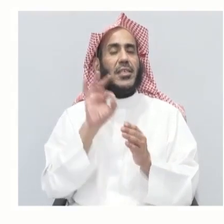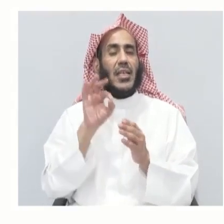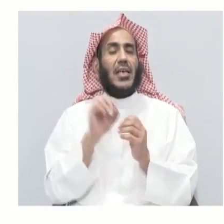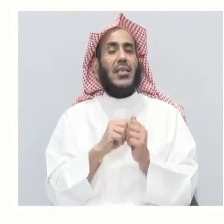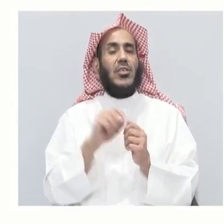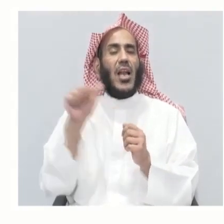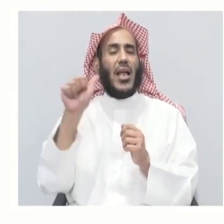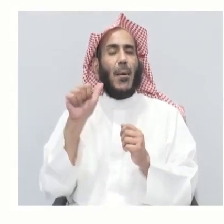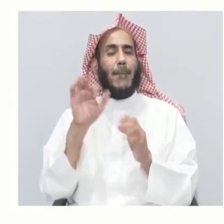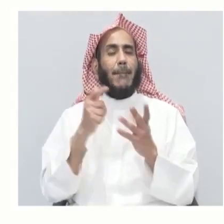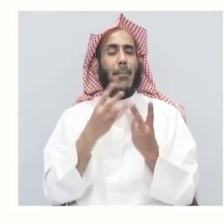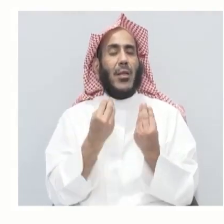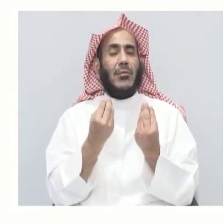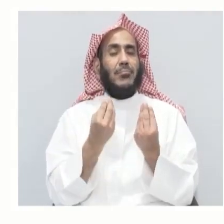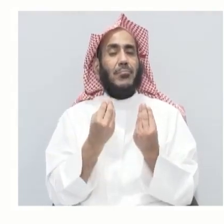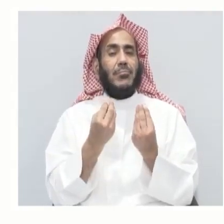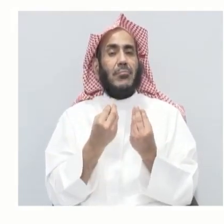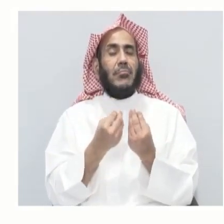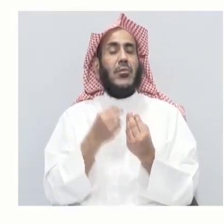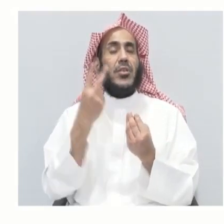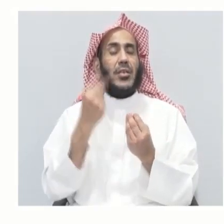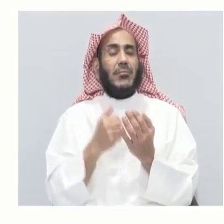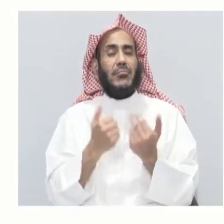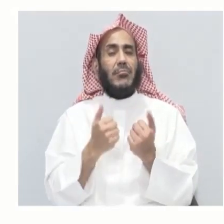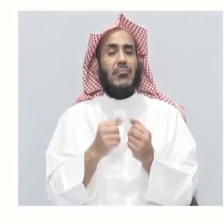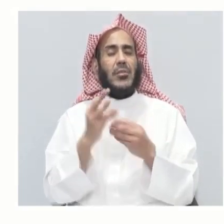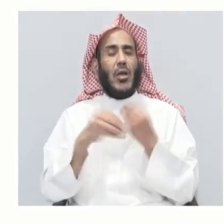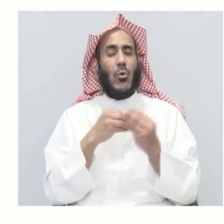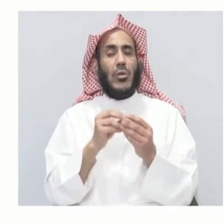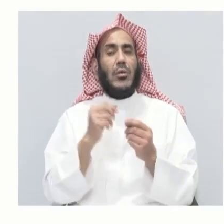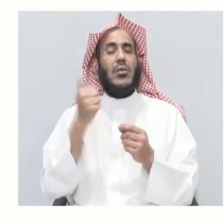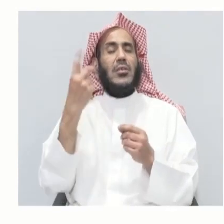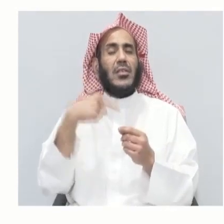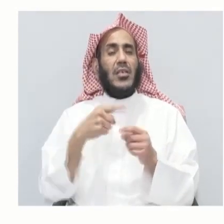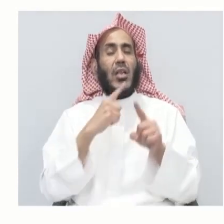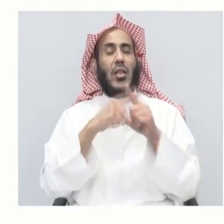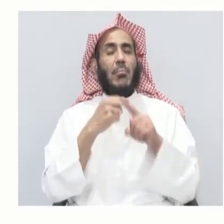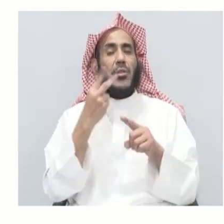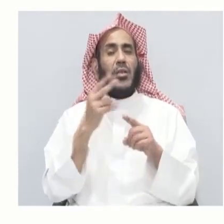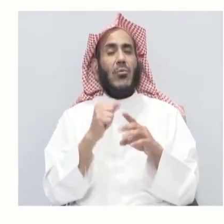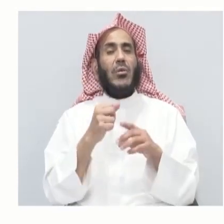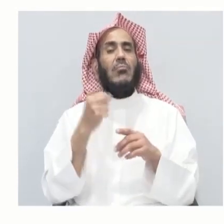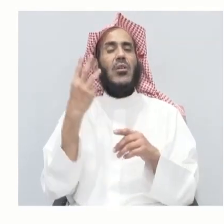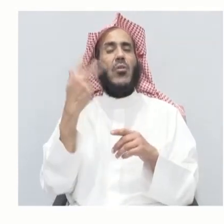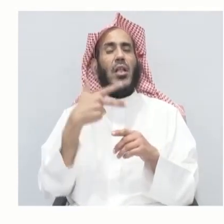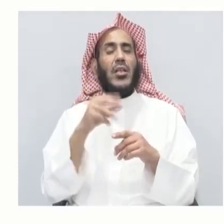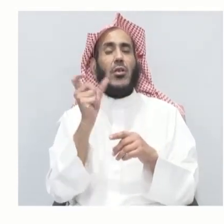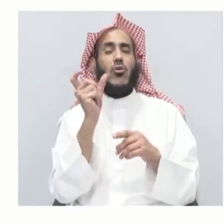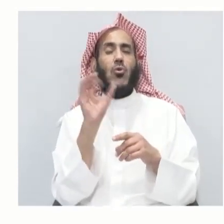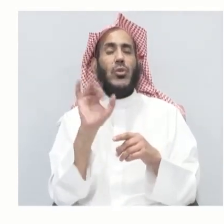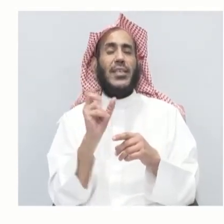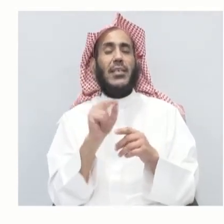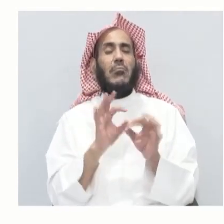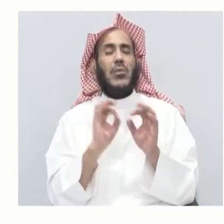a خرجت الاي بمقدار كم بمقدار اثنين اذا تعويض مباشر 16 ض 2 32 نيوتن يبدو لي الاجابه